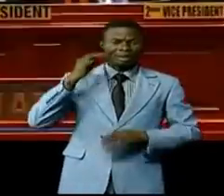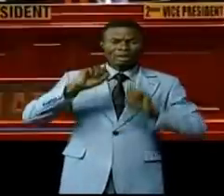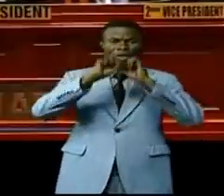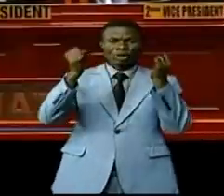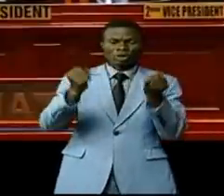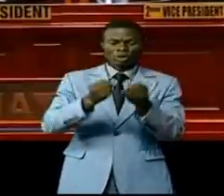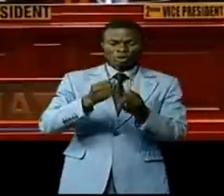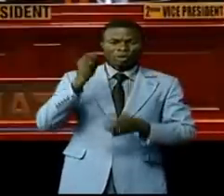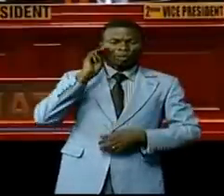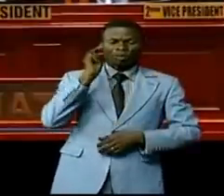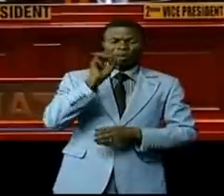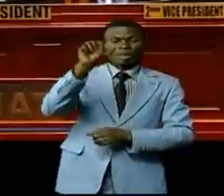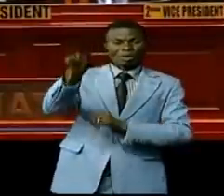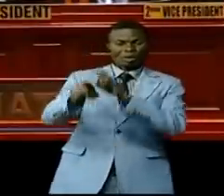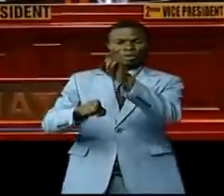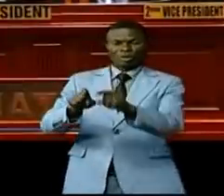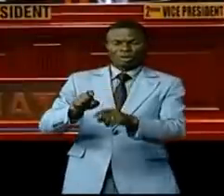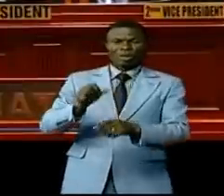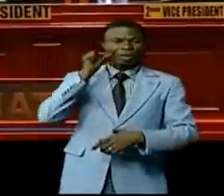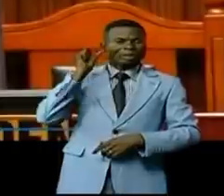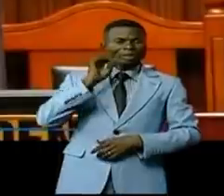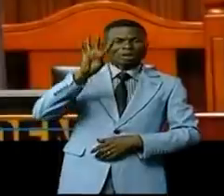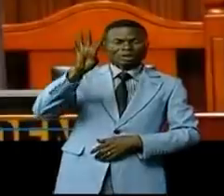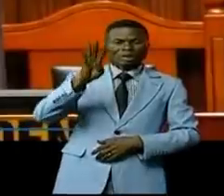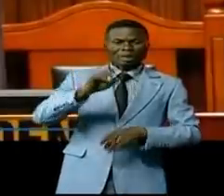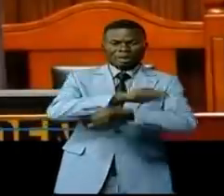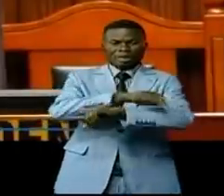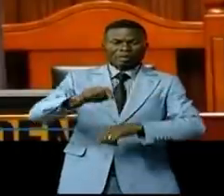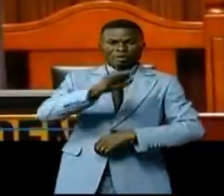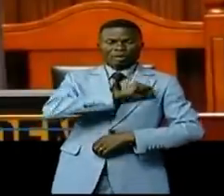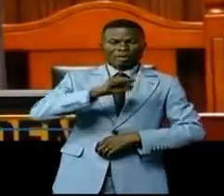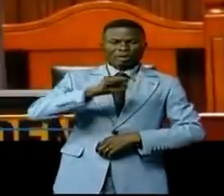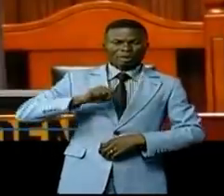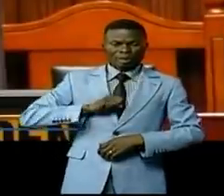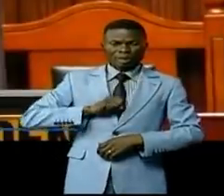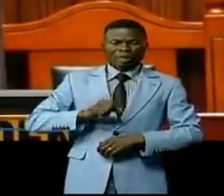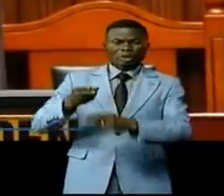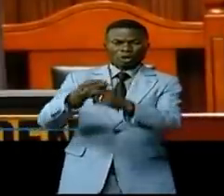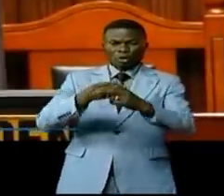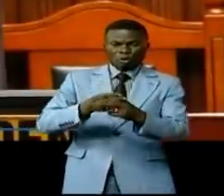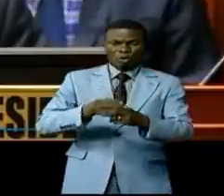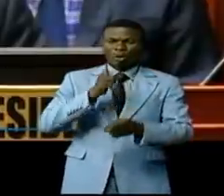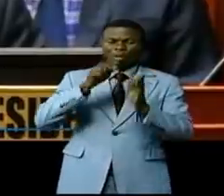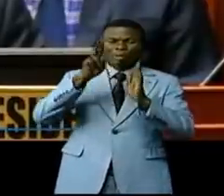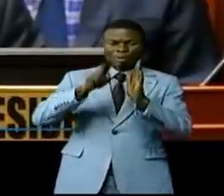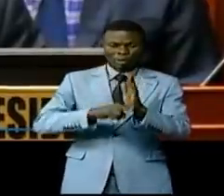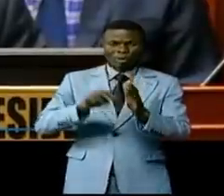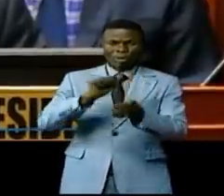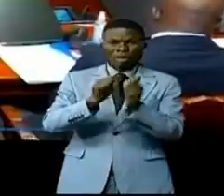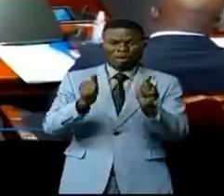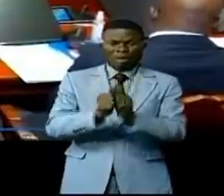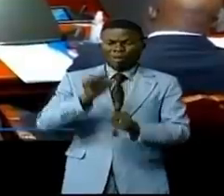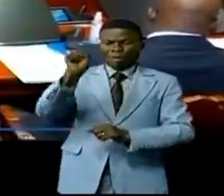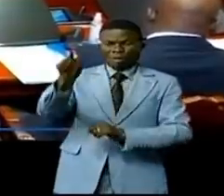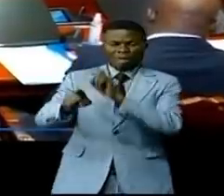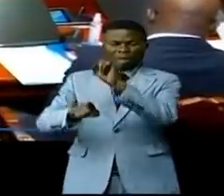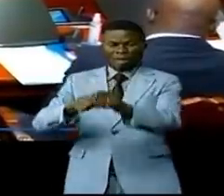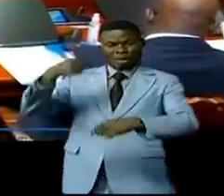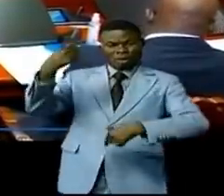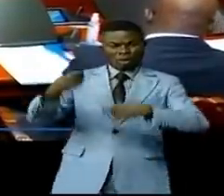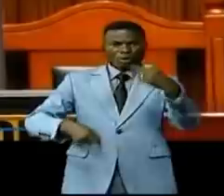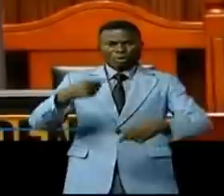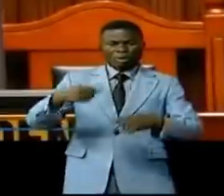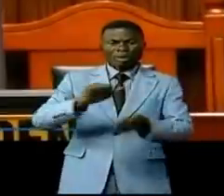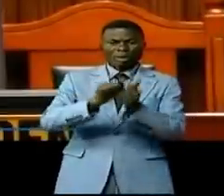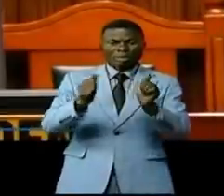été auditionnés ce jeudi au Sénat dans le cadre du contrôle parlementaire suite aux questions orales avec débat sous